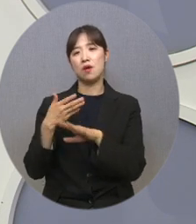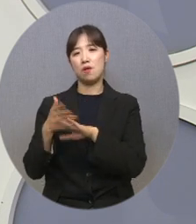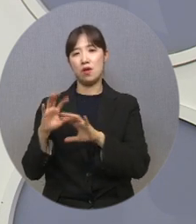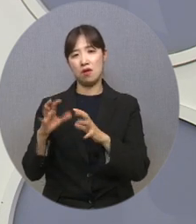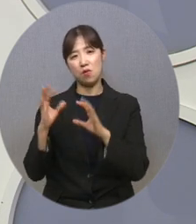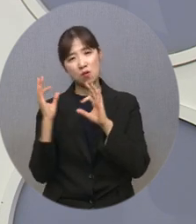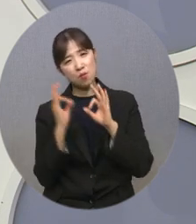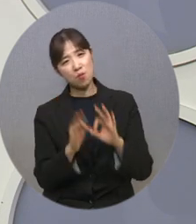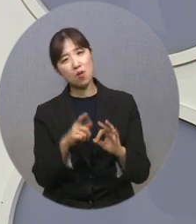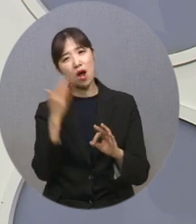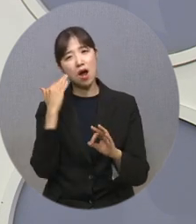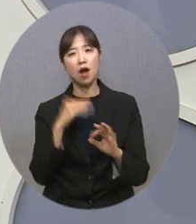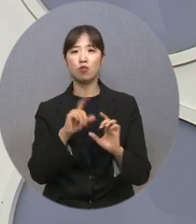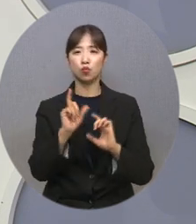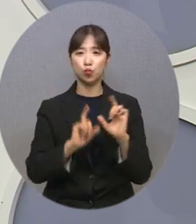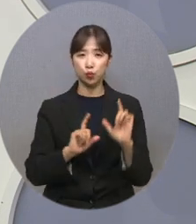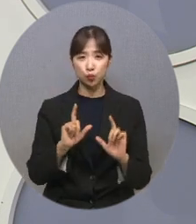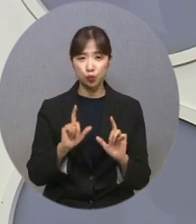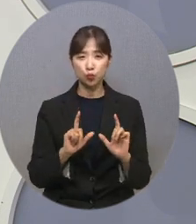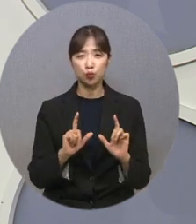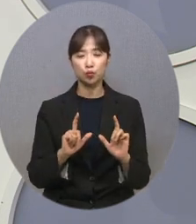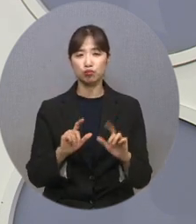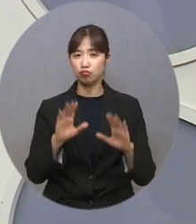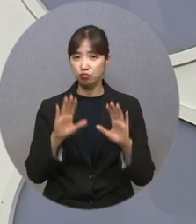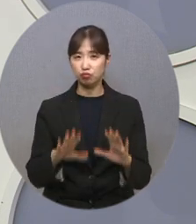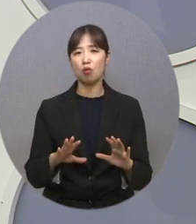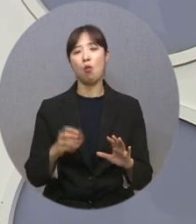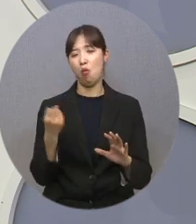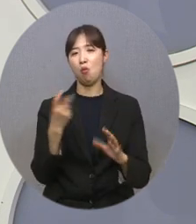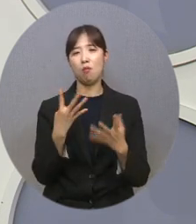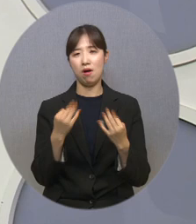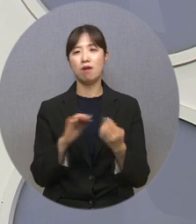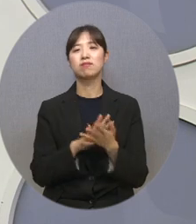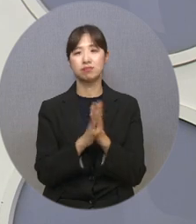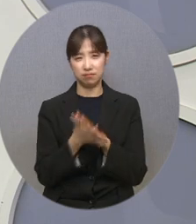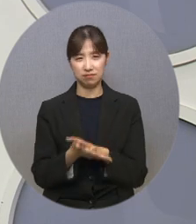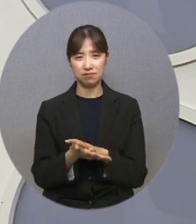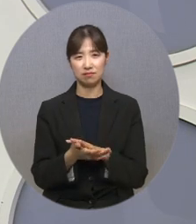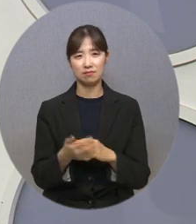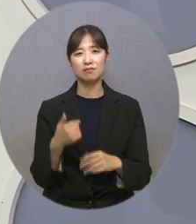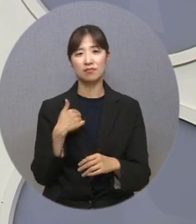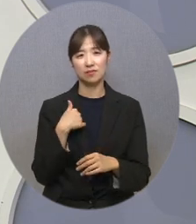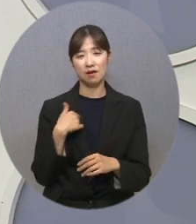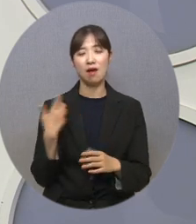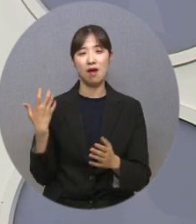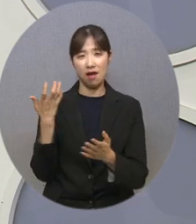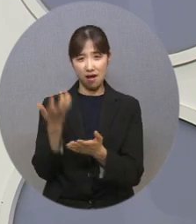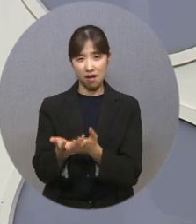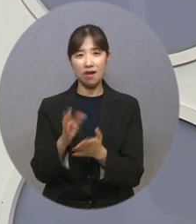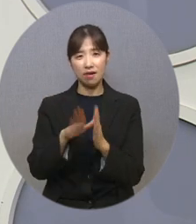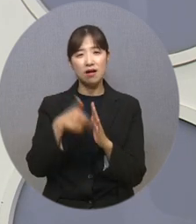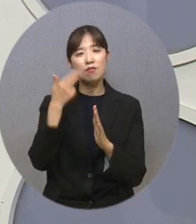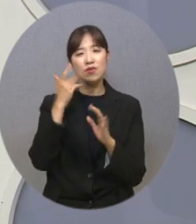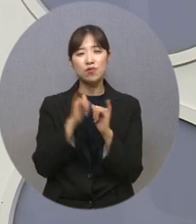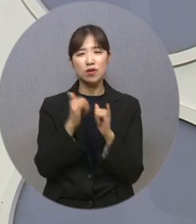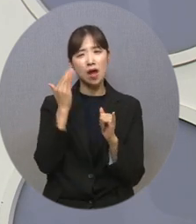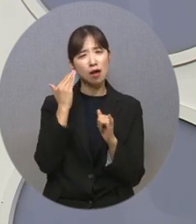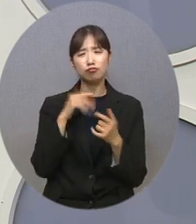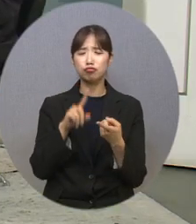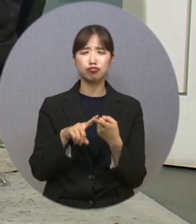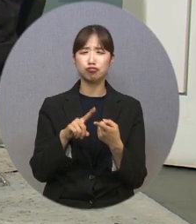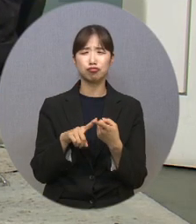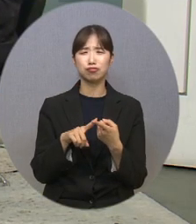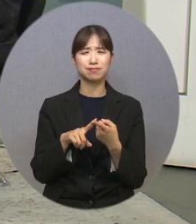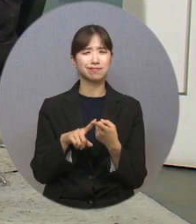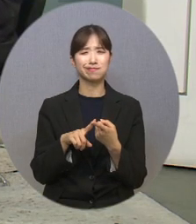외국에서 바라본 우리 한국의 모습은 지금은 또 달라졌죠. 제가 갈 때만 하더라도 미국인들이 우리 한국 사람에 대해서